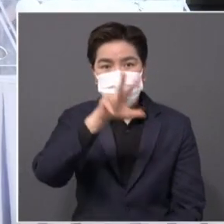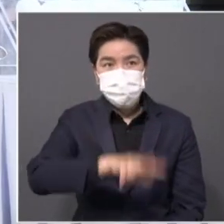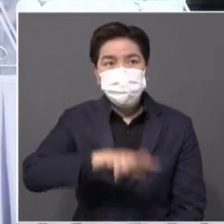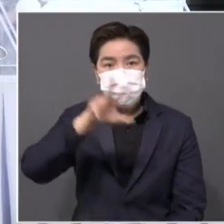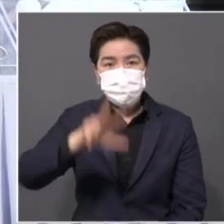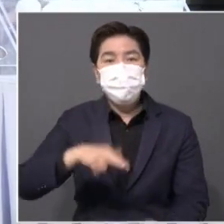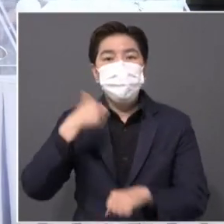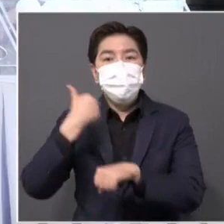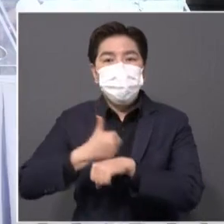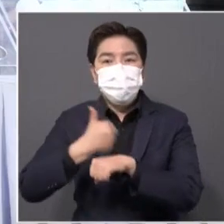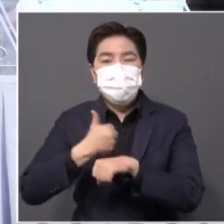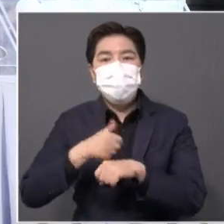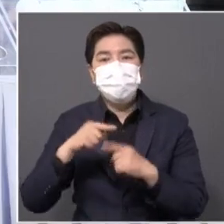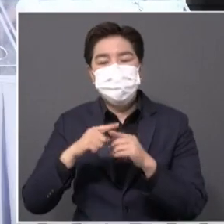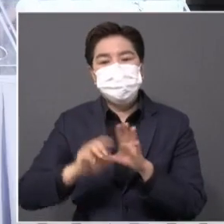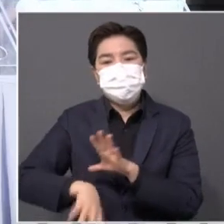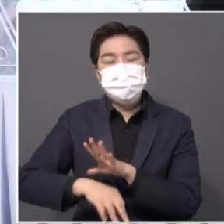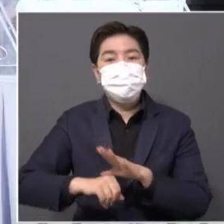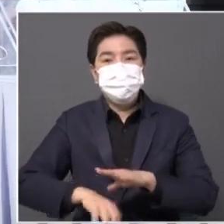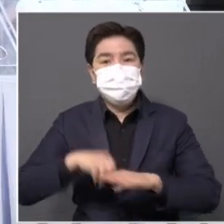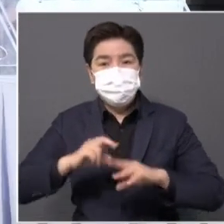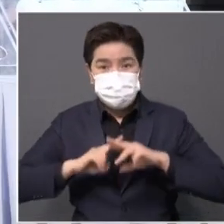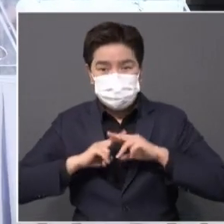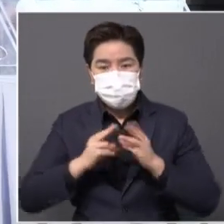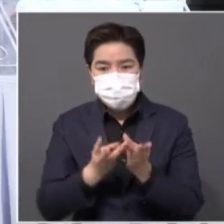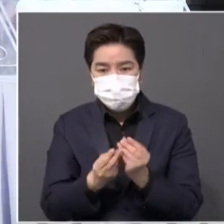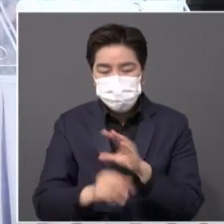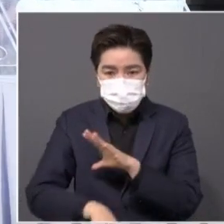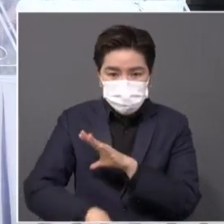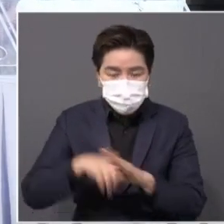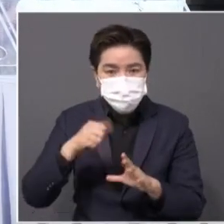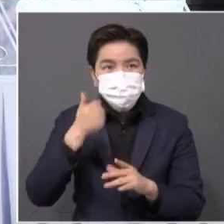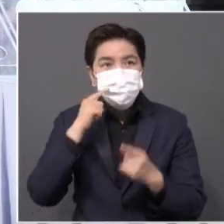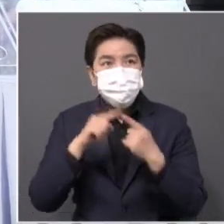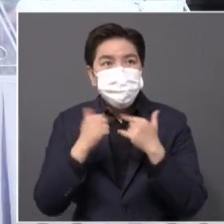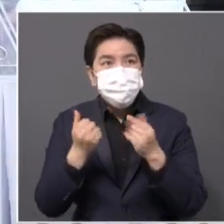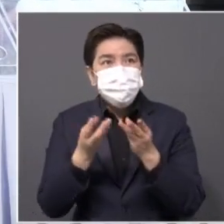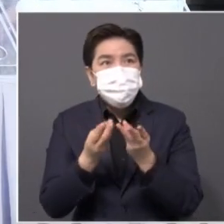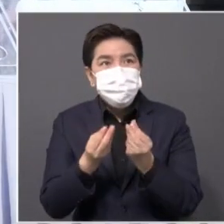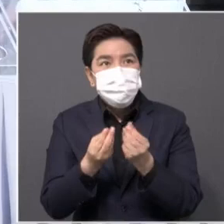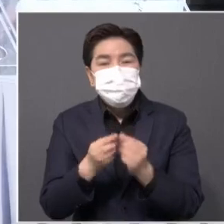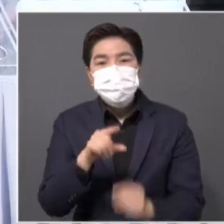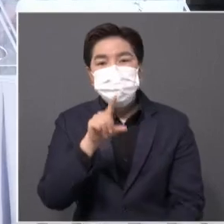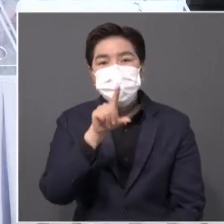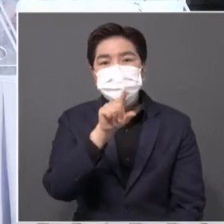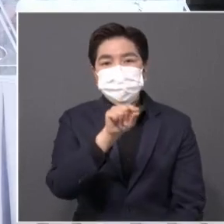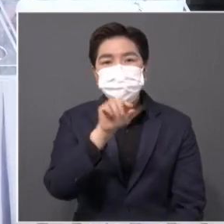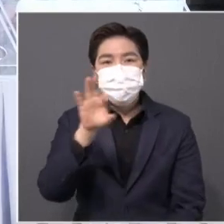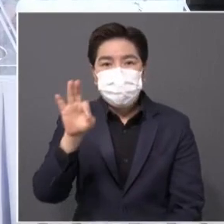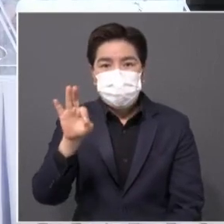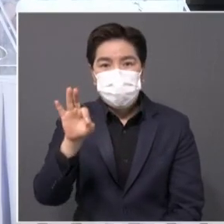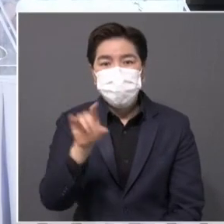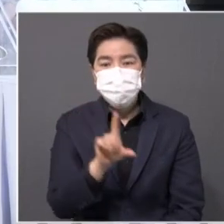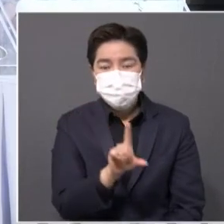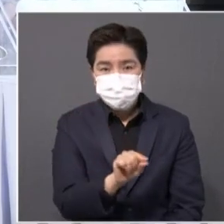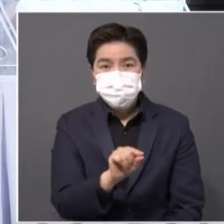ชนด้านสีแก้วนะหัวหน้าพรรคจับฉลากด้วยตนเองปรากฏว่านะคุณผู้ชมได้เบอร์ 29